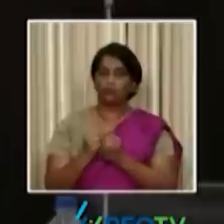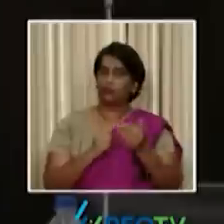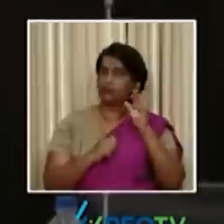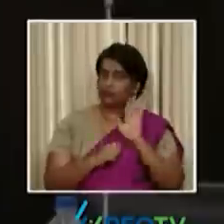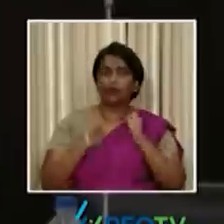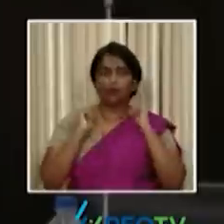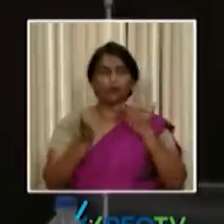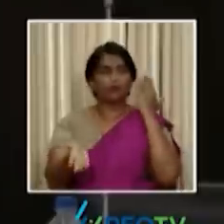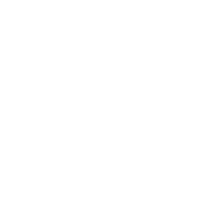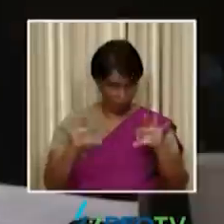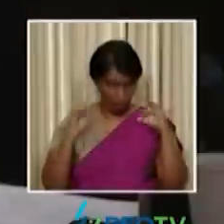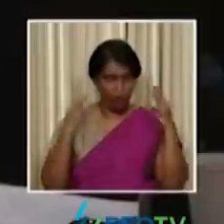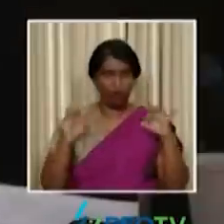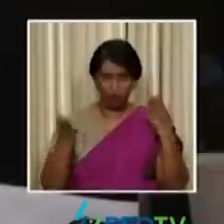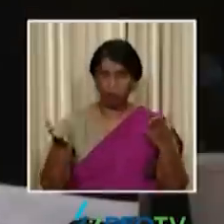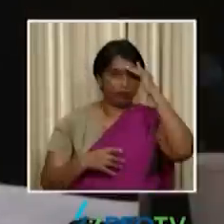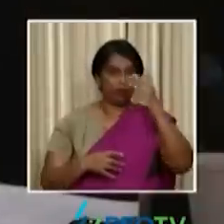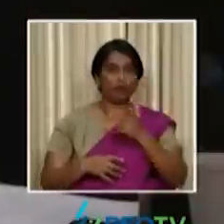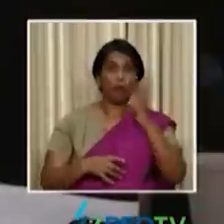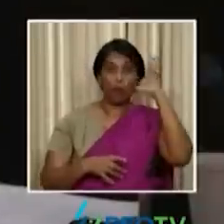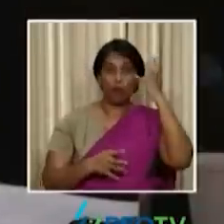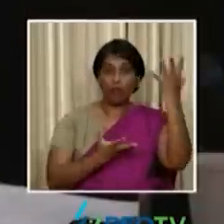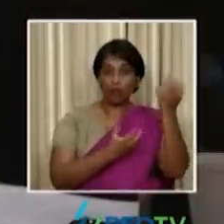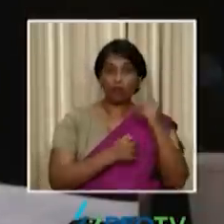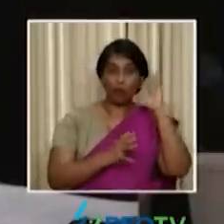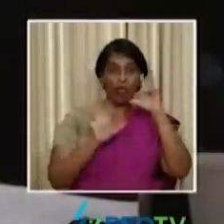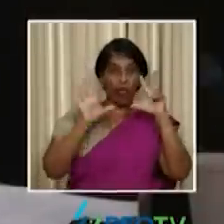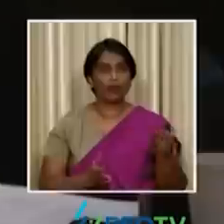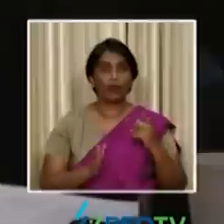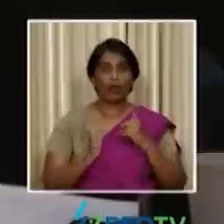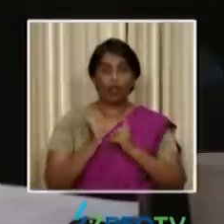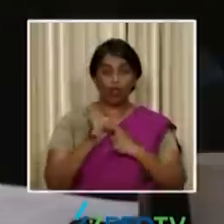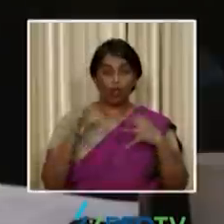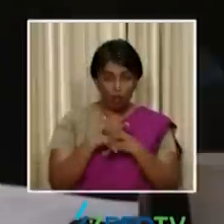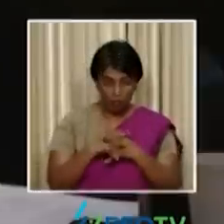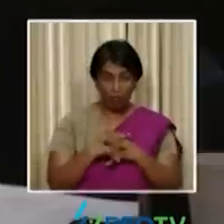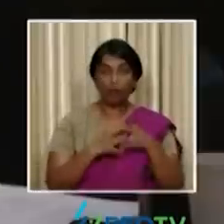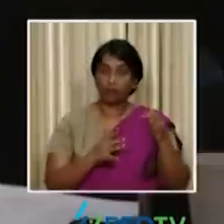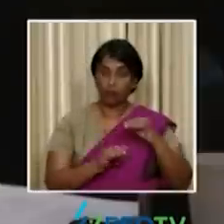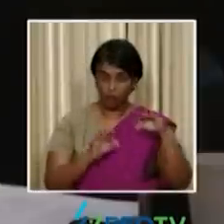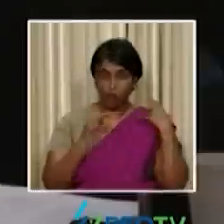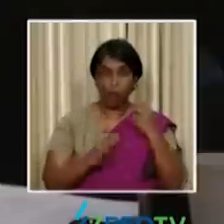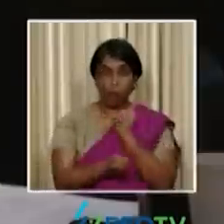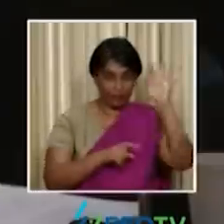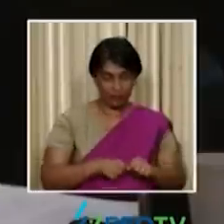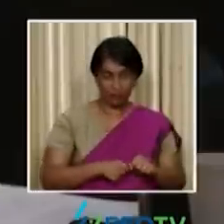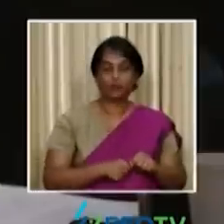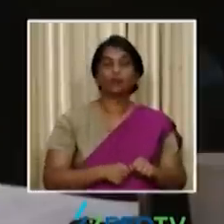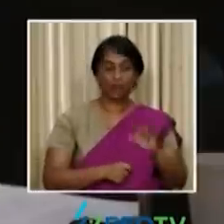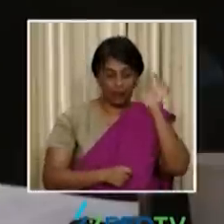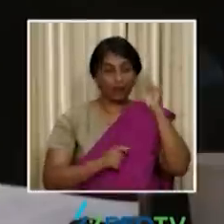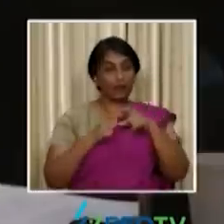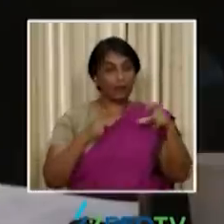සිටිනකොට සාධාරණ ඉටුුනේ නැහැ තිබෙන නීති දුර්වල නම් පොල්ගෙඩි අටක් හොරකම් කරපු කෙනා හිරේන්නේ කොහොමද පොලිස් කොස්තාපල් පගාවක් ගත්ත කියලා හිරේන්නේ කොහොමද